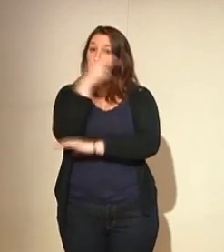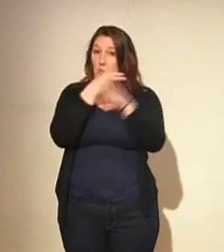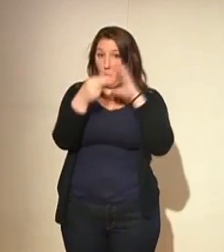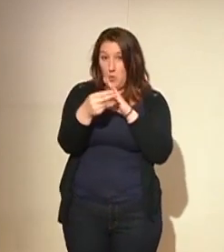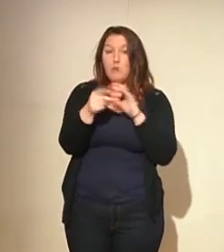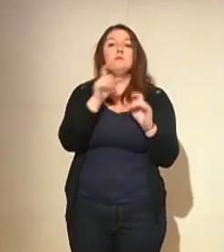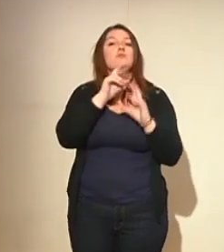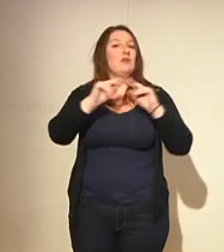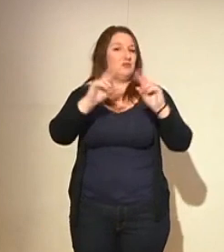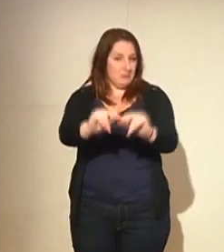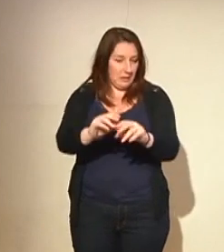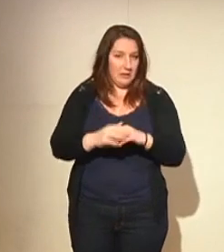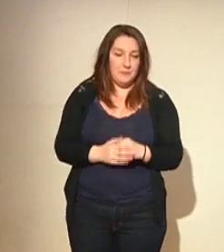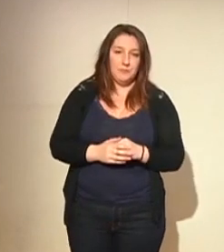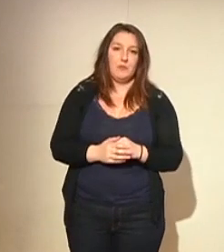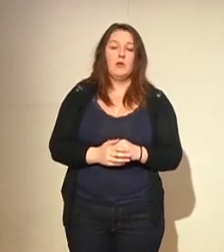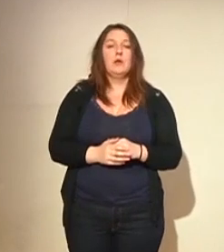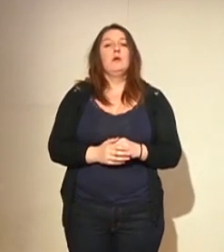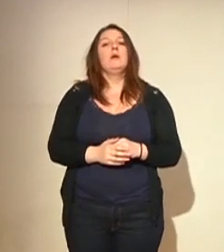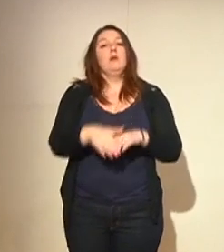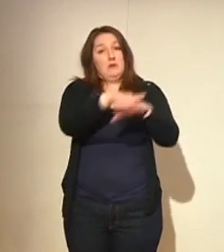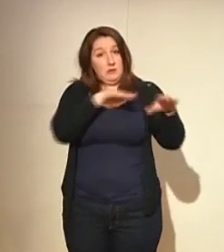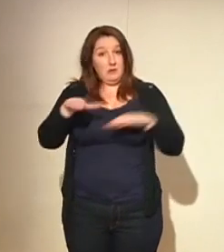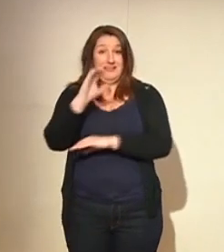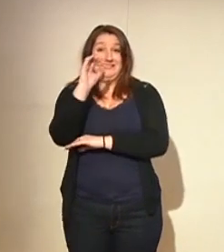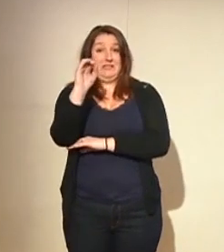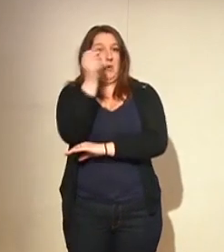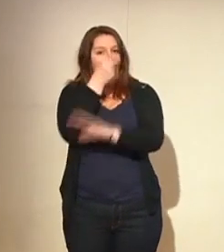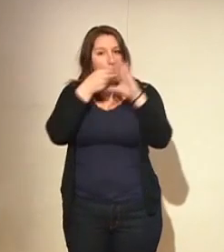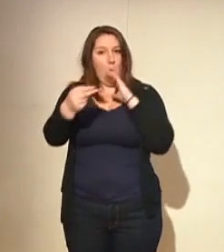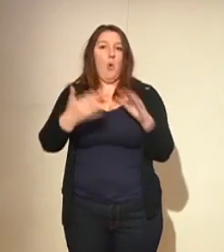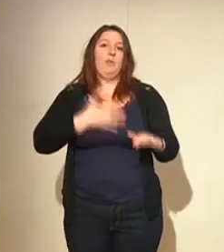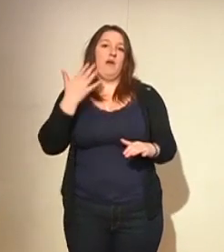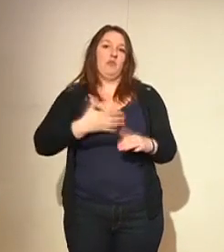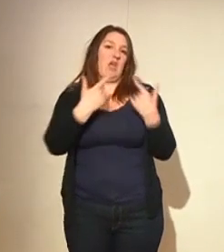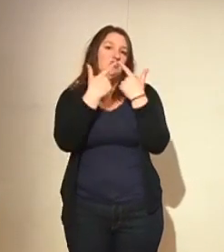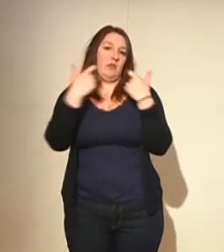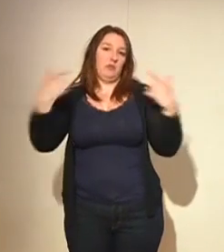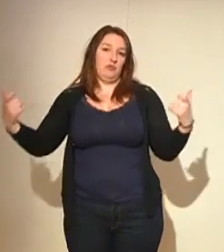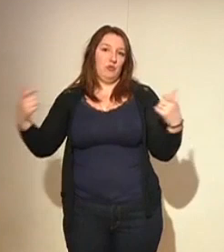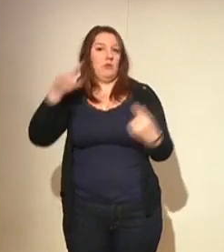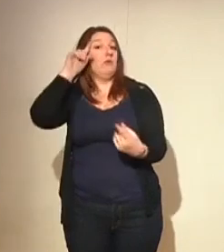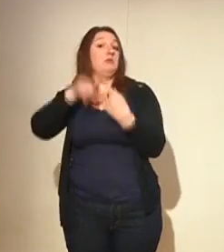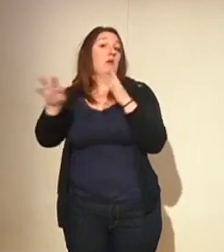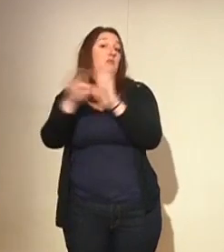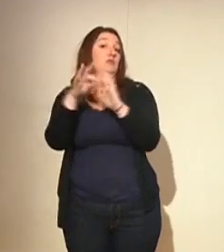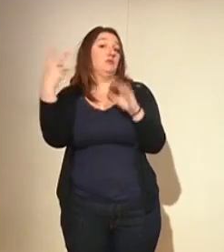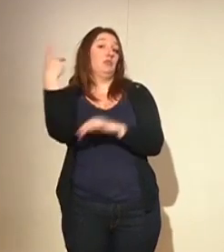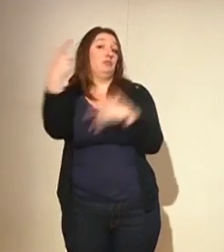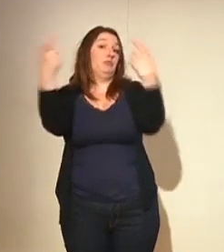qu'indiqué en début de conseil avait donc 0 € d'avantage en nature lié à la